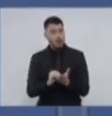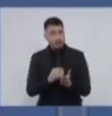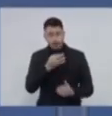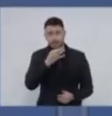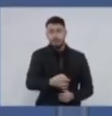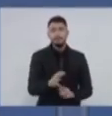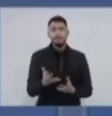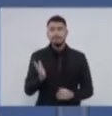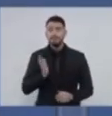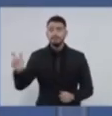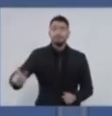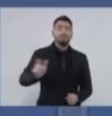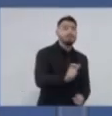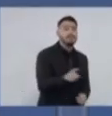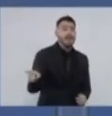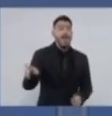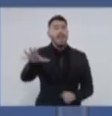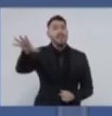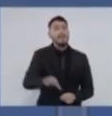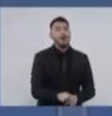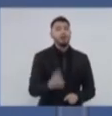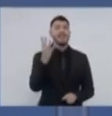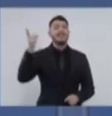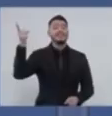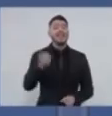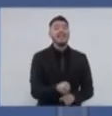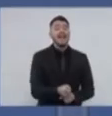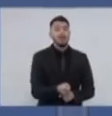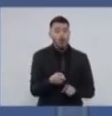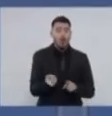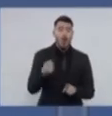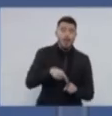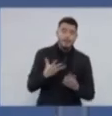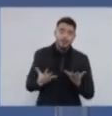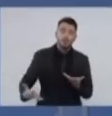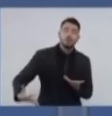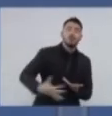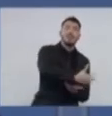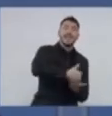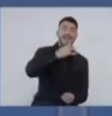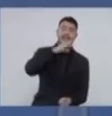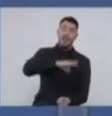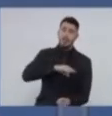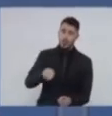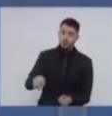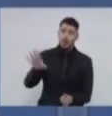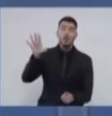κτηνοτρόφοι μας το 4% επί του τζρου τους για ενίσχυση για τις ζωοτροφές και